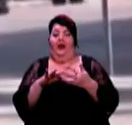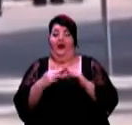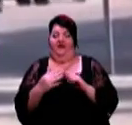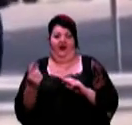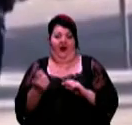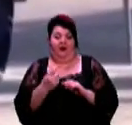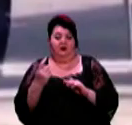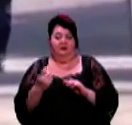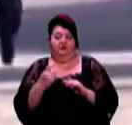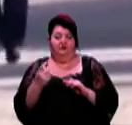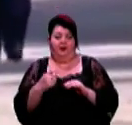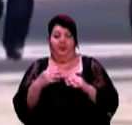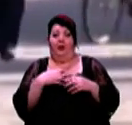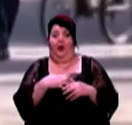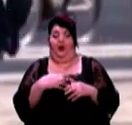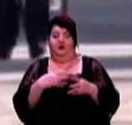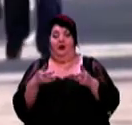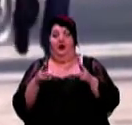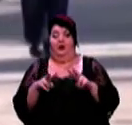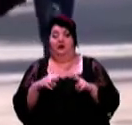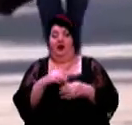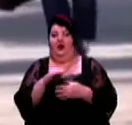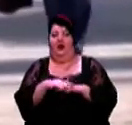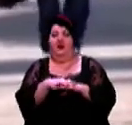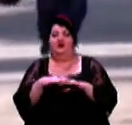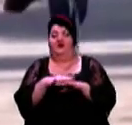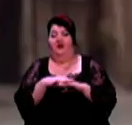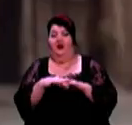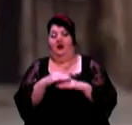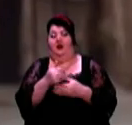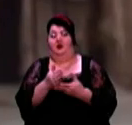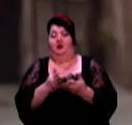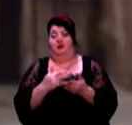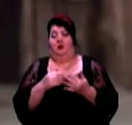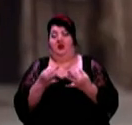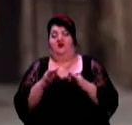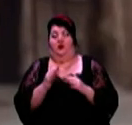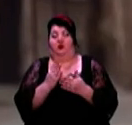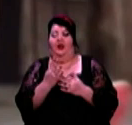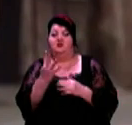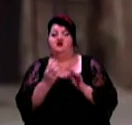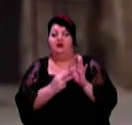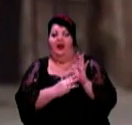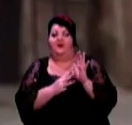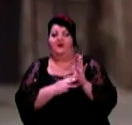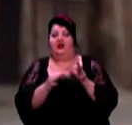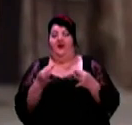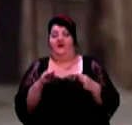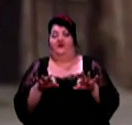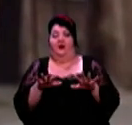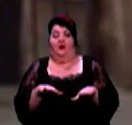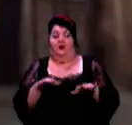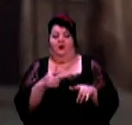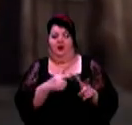залишається сфера обслуговування. Нам доступно актуальних 480 вакансій, які ми готові запропонувати